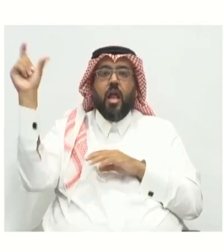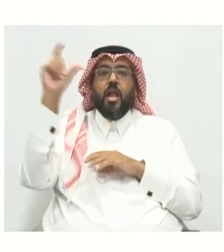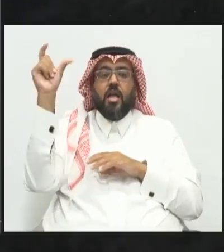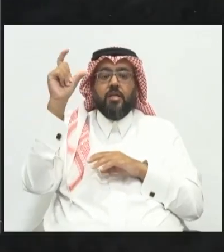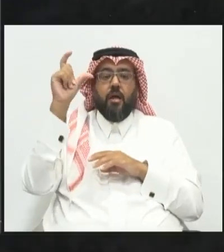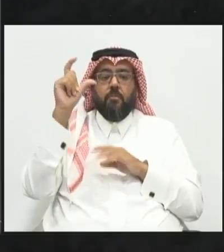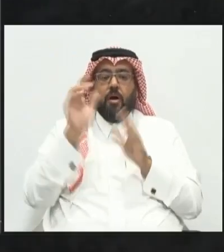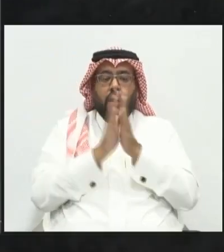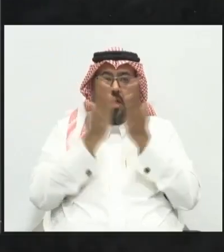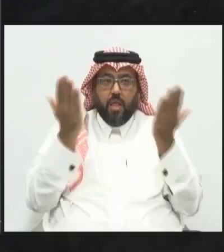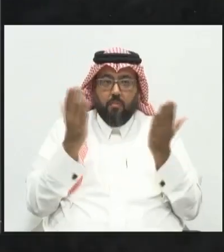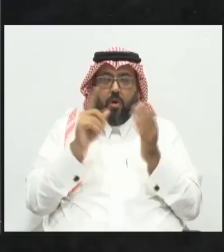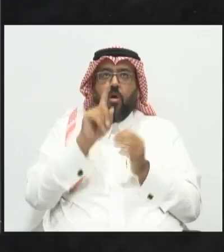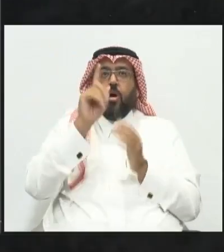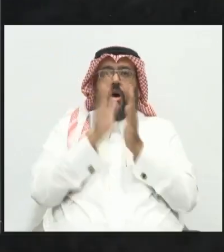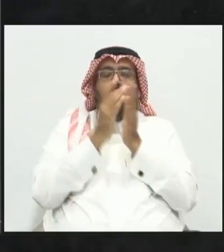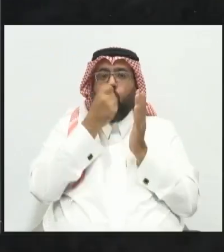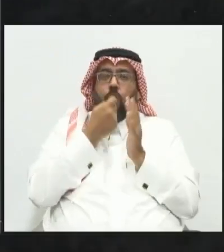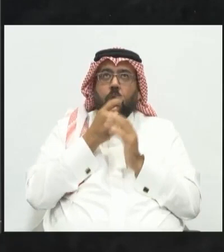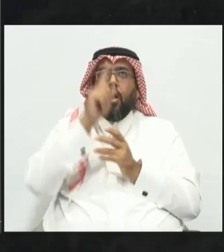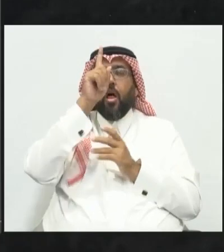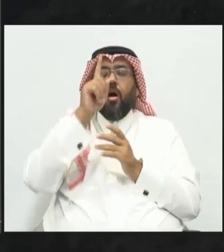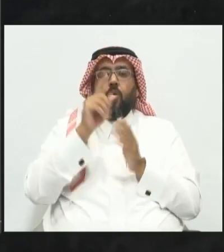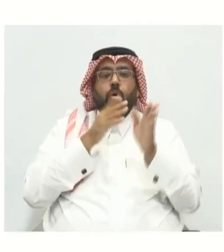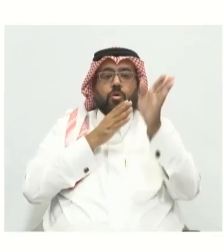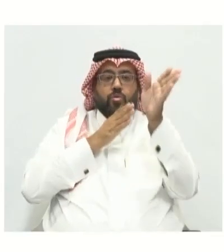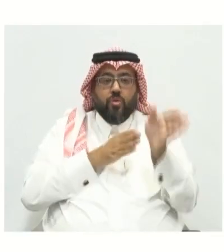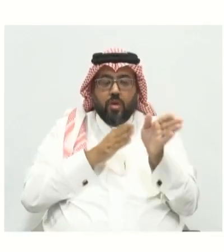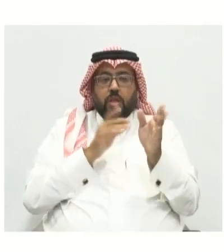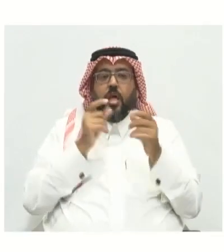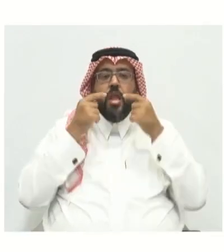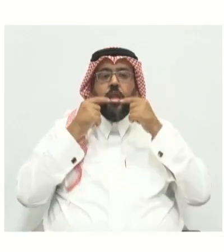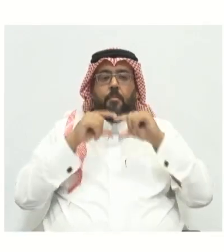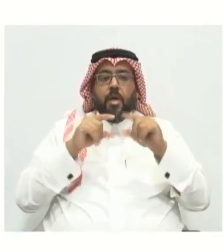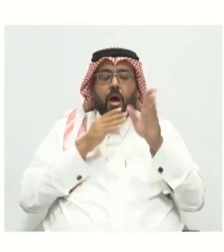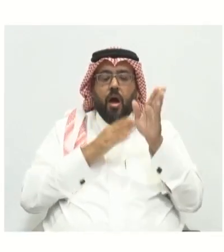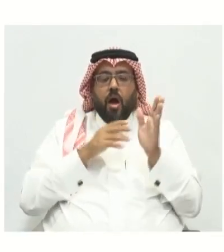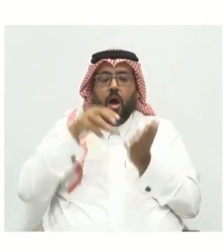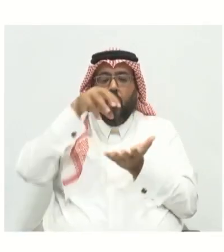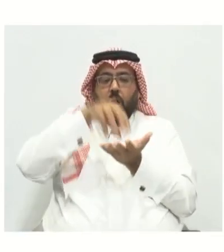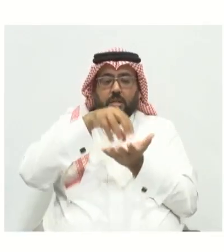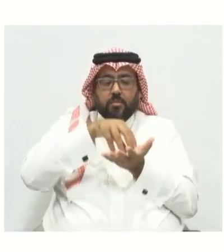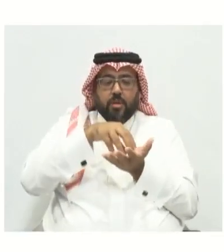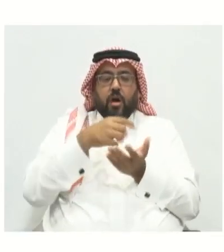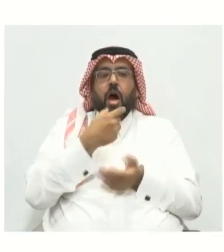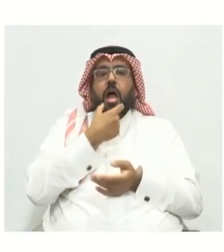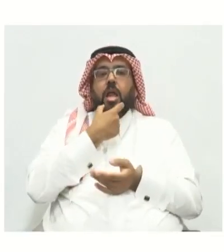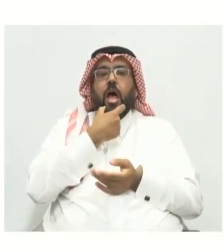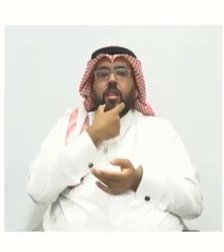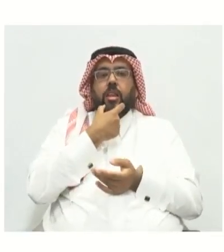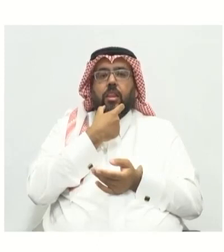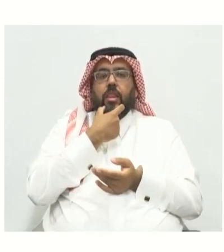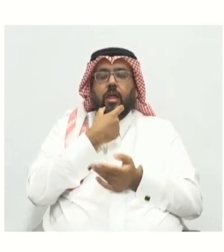هو الدستور هو دستورها كتاب الله تعالى وسنه رسوله صلى الله عليه وسلم وعاصمتها مدينه الرياض